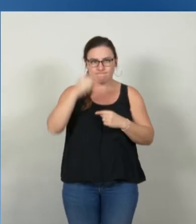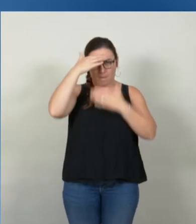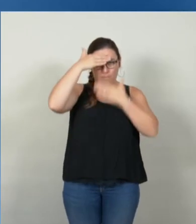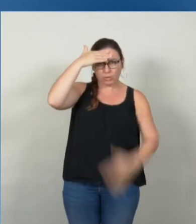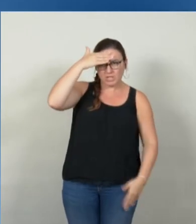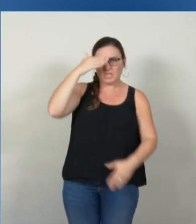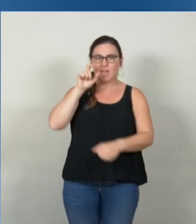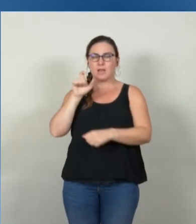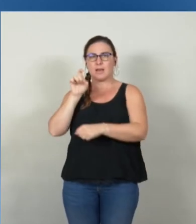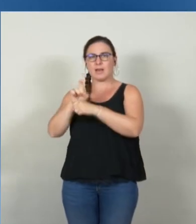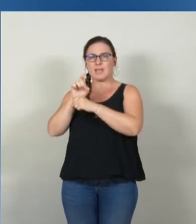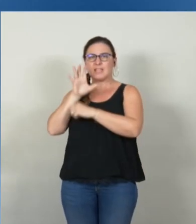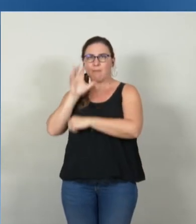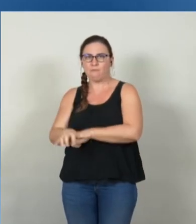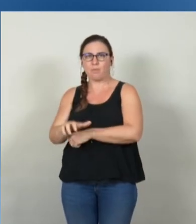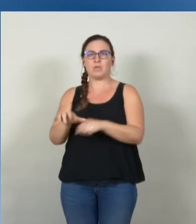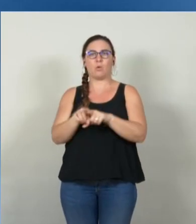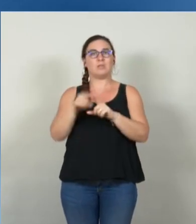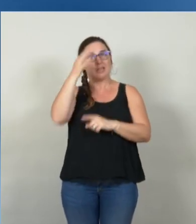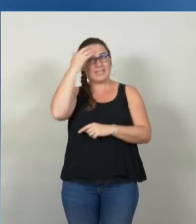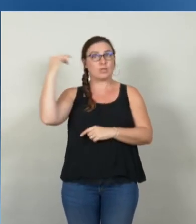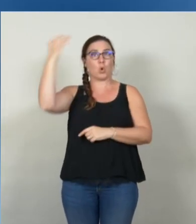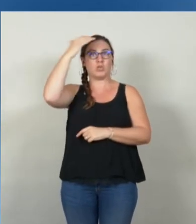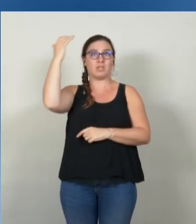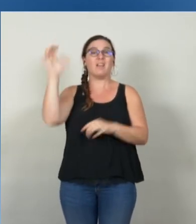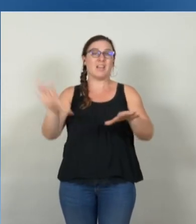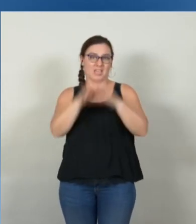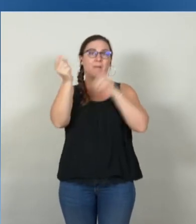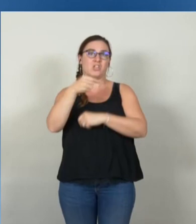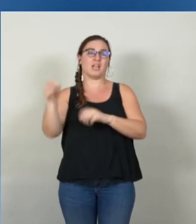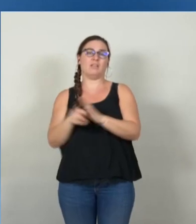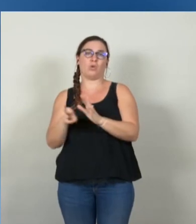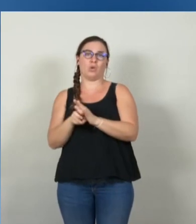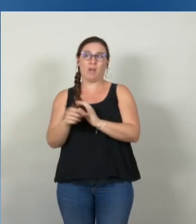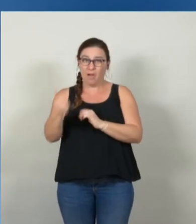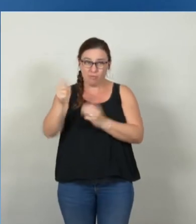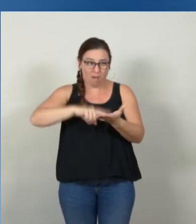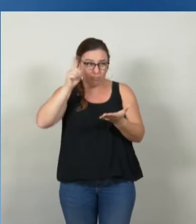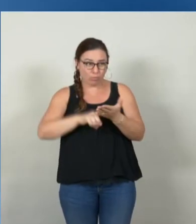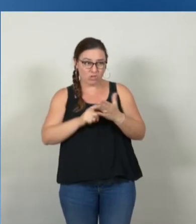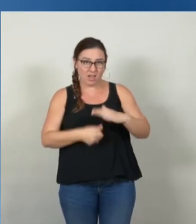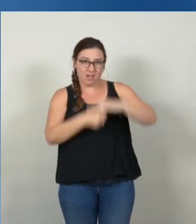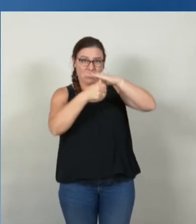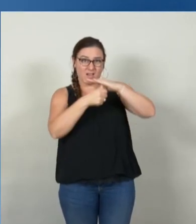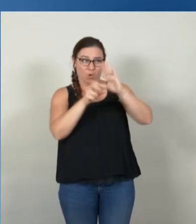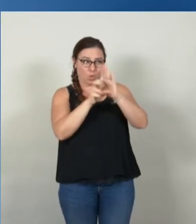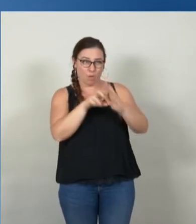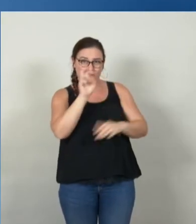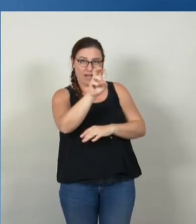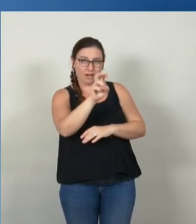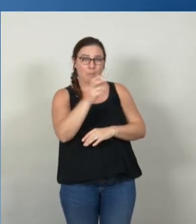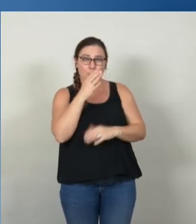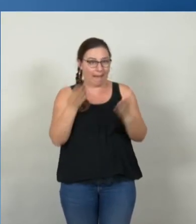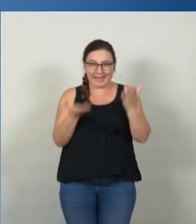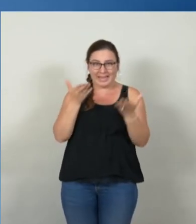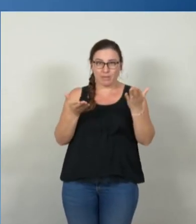islamophobie d'une façon idéologique nuise à Grenoble et vous n'arrivez pas vous-même avec le budget de capital verte à équilibrer dans